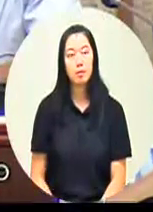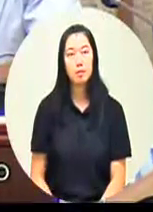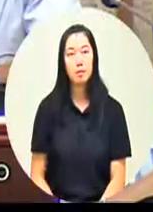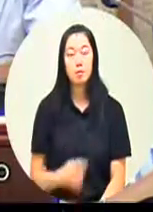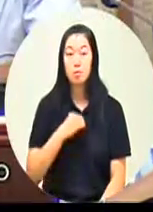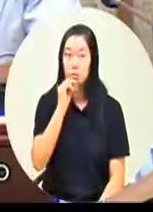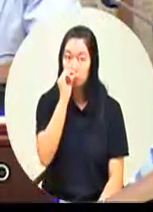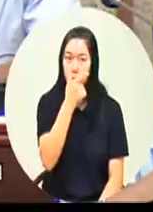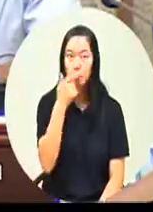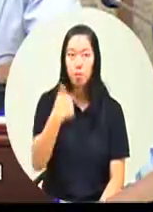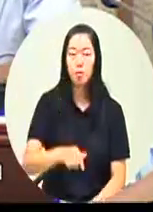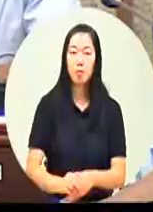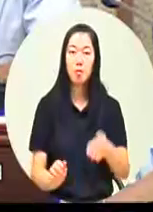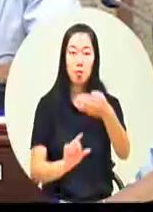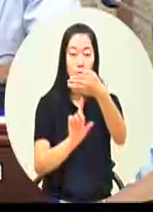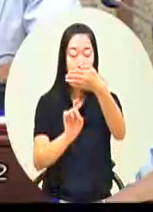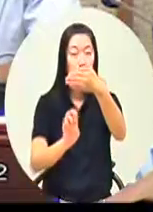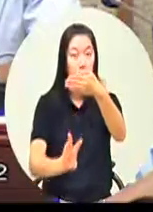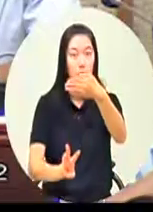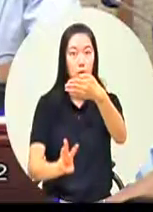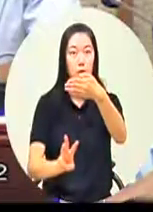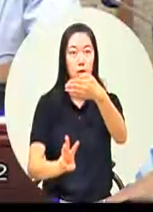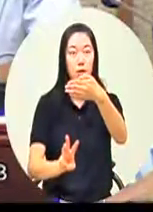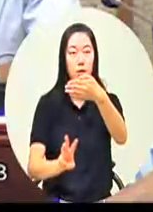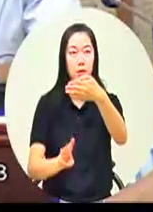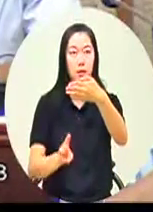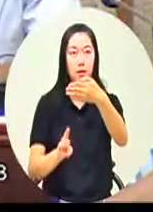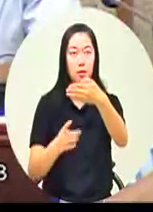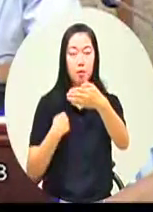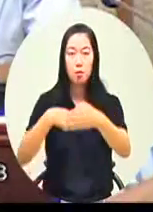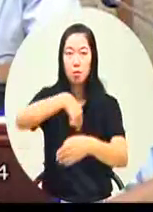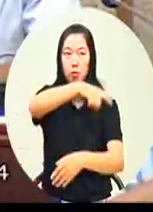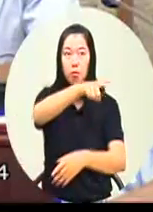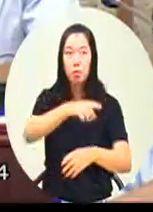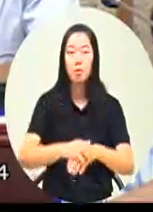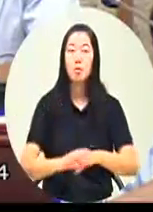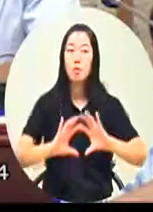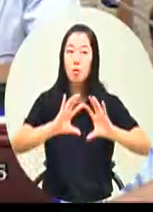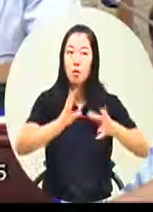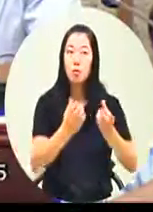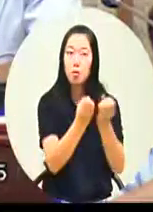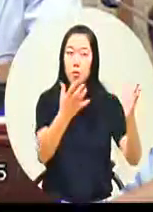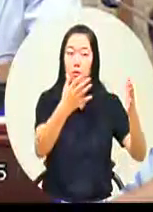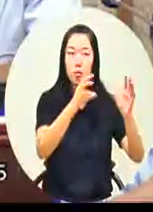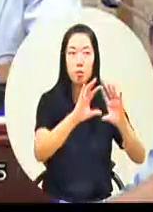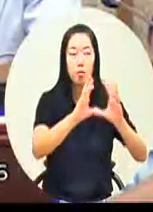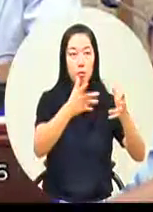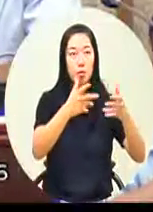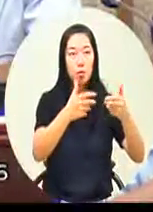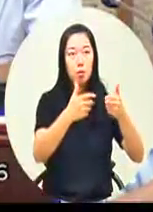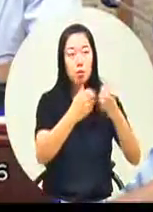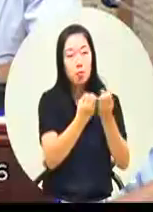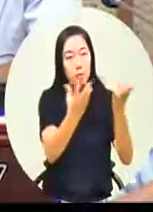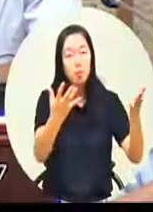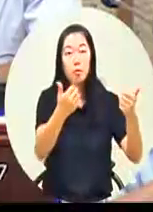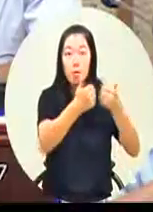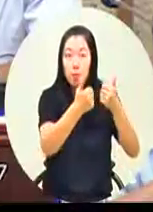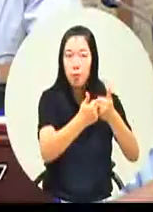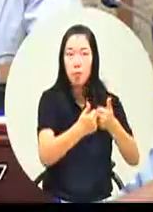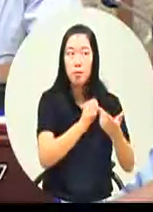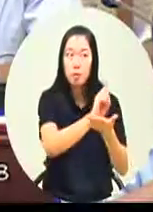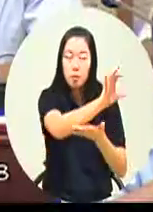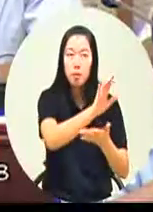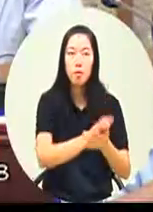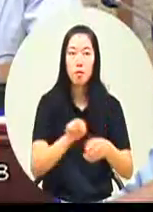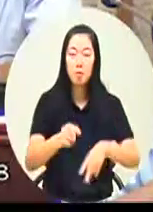特别过9月13号的时候，然后我们就去跟国发会，因为交通部审完之后，其实会报到国发会，那行政院核定，